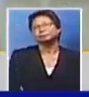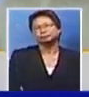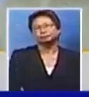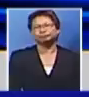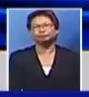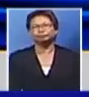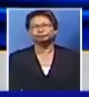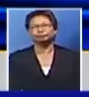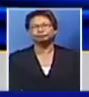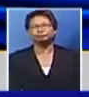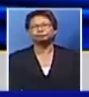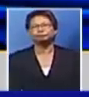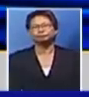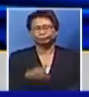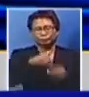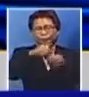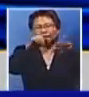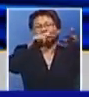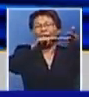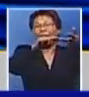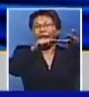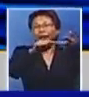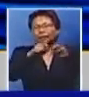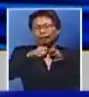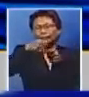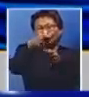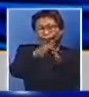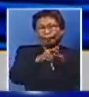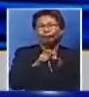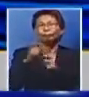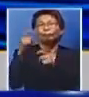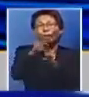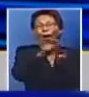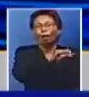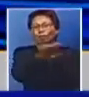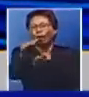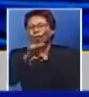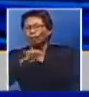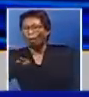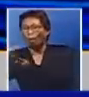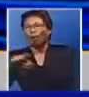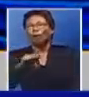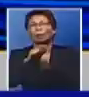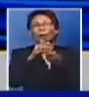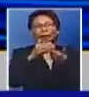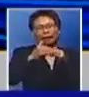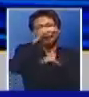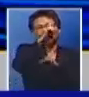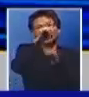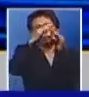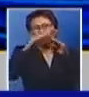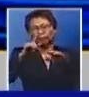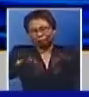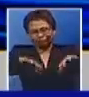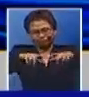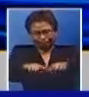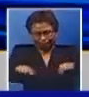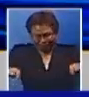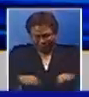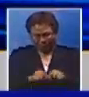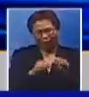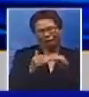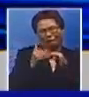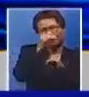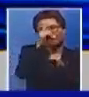Ogos ini. Insentif ketiga adalah pemberian kelulusan membina lebih satu unit rumah dalam satu tapak di tanah